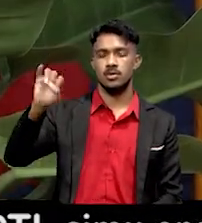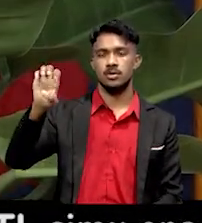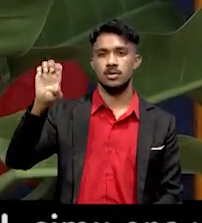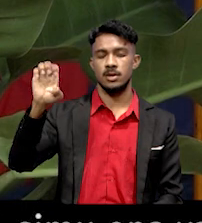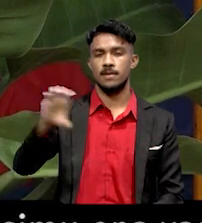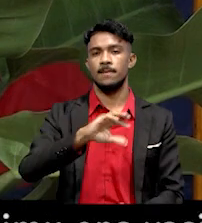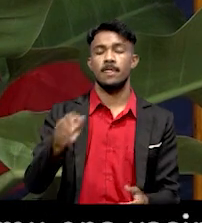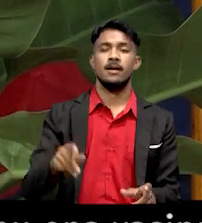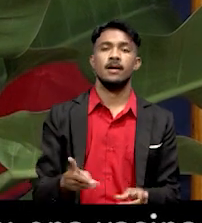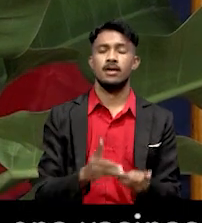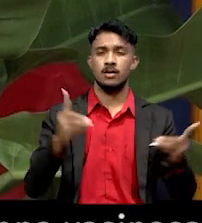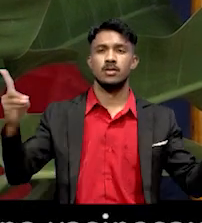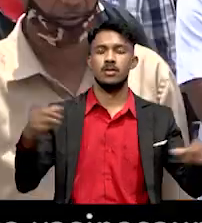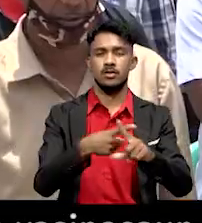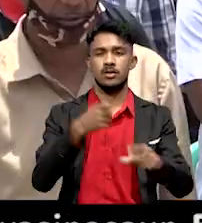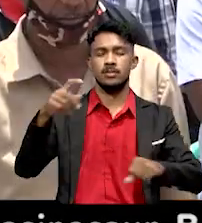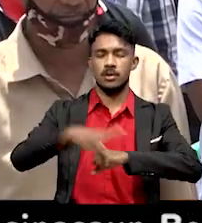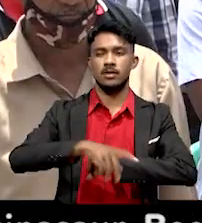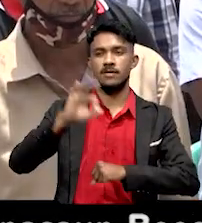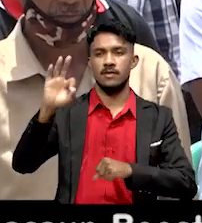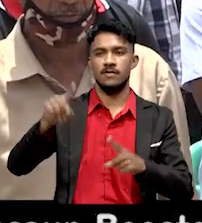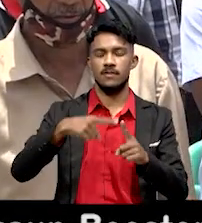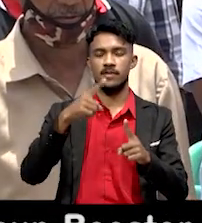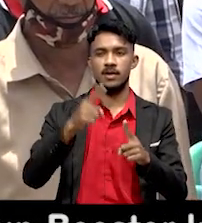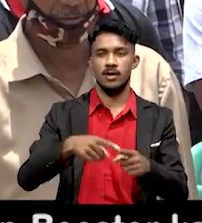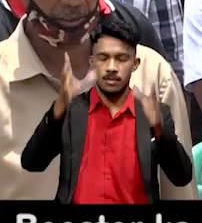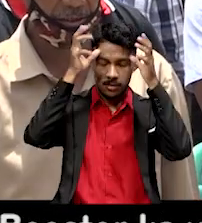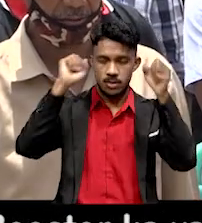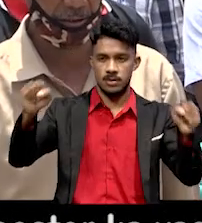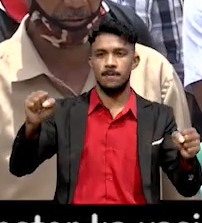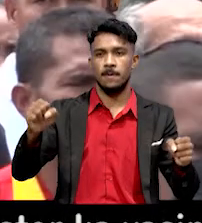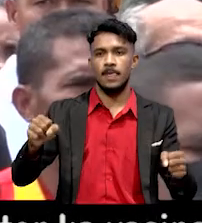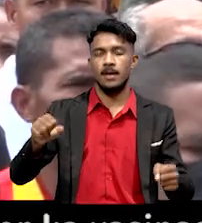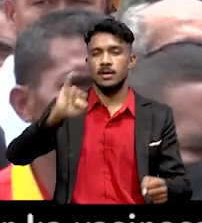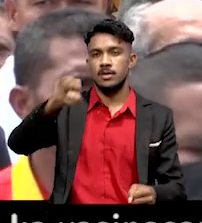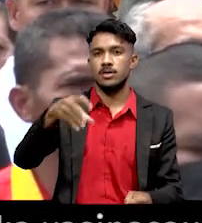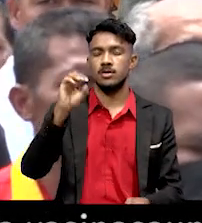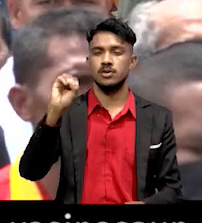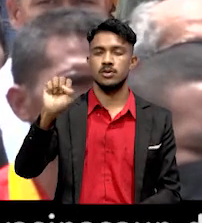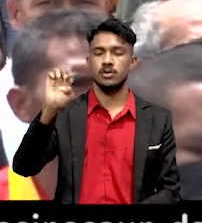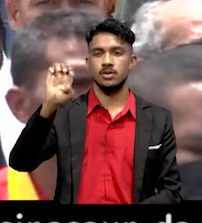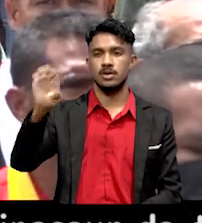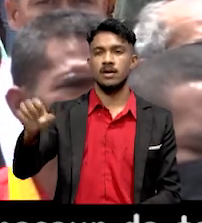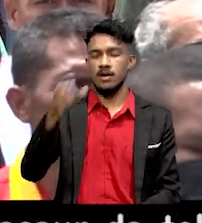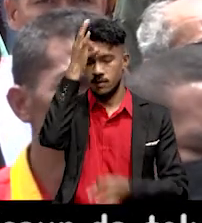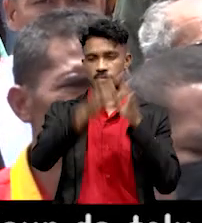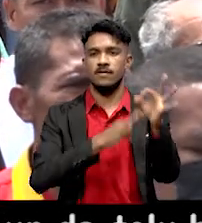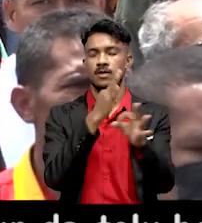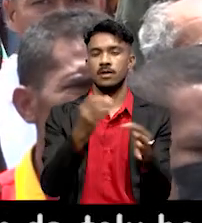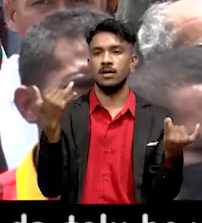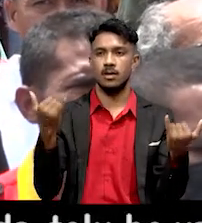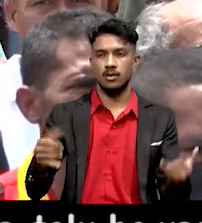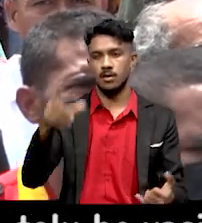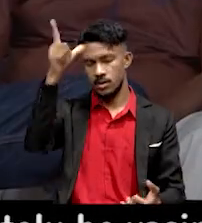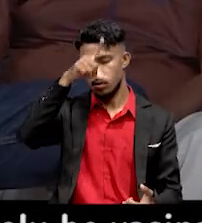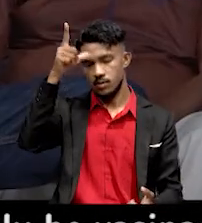Fretilin ba inghira sai Presidente Republika. Zuze Lobato mos fiar aktual Presidente Republika Francisco Guterres